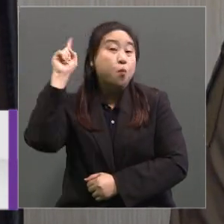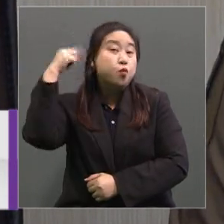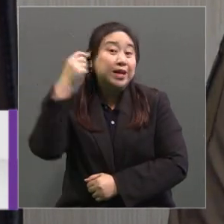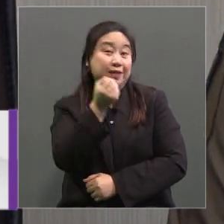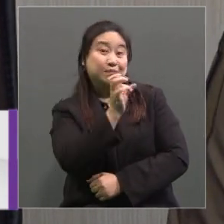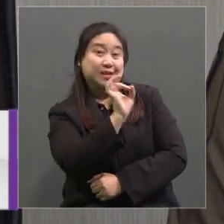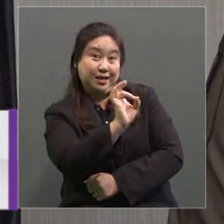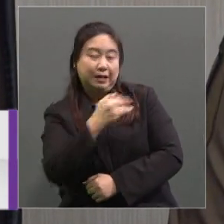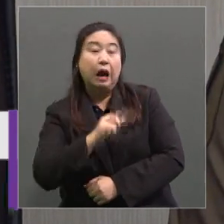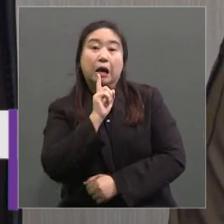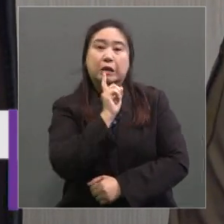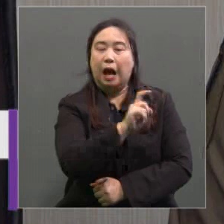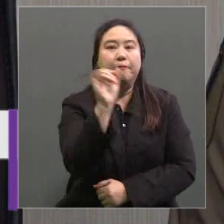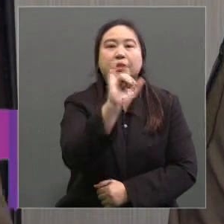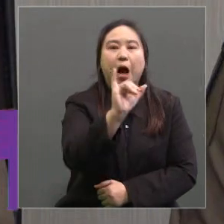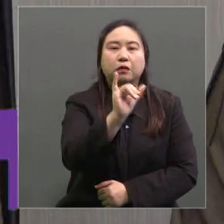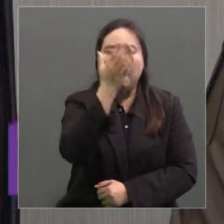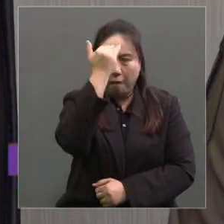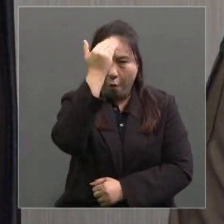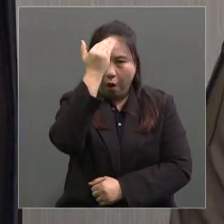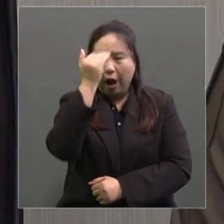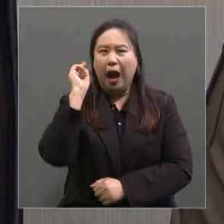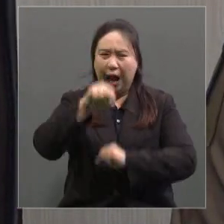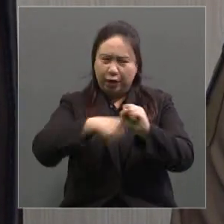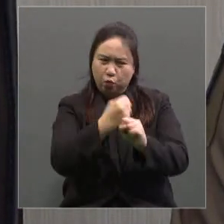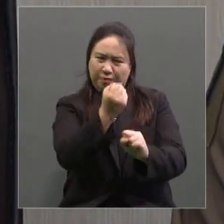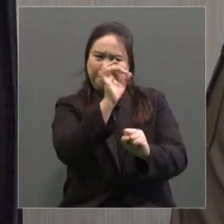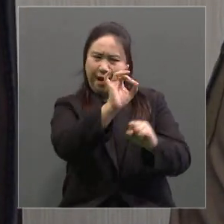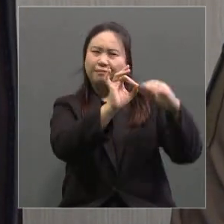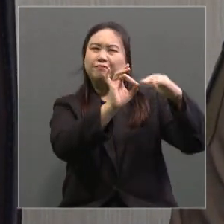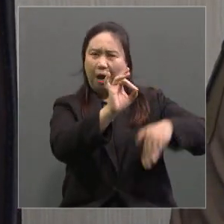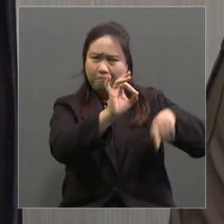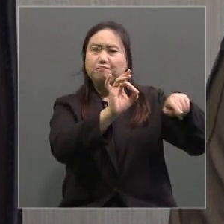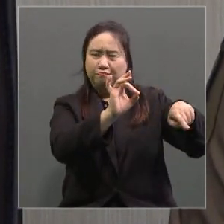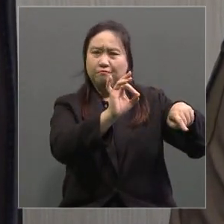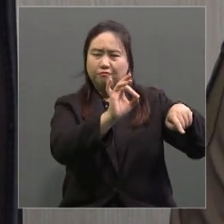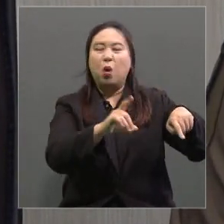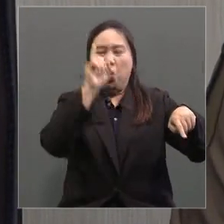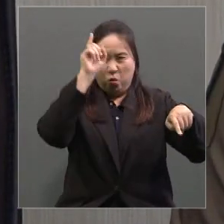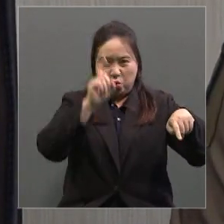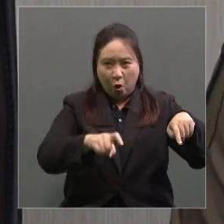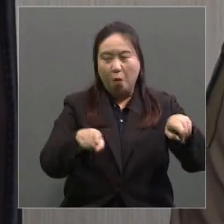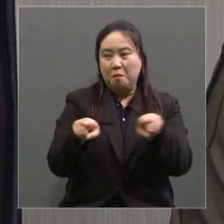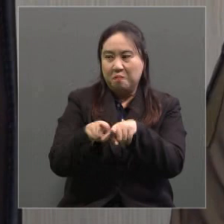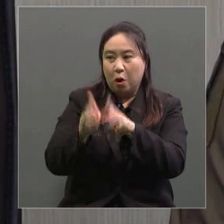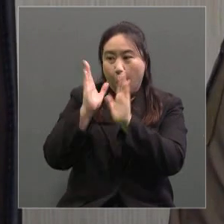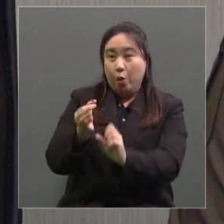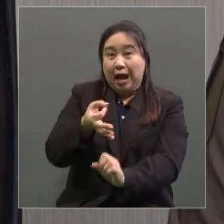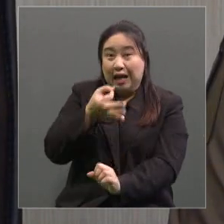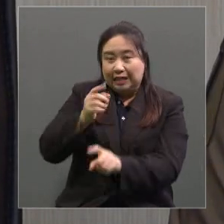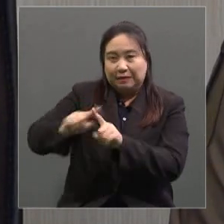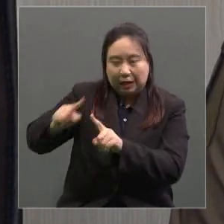ออย่างเป็นทางการต่อหน้าสหวิชาชีพเนื่องจากน้องเขามีอายุไม่ถึง18ปีนะครับตามวิทยาต้องสอบต่อหน้าสหวิชาชีพนะ